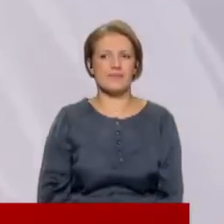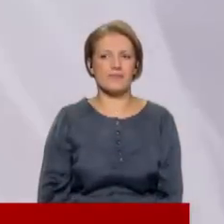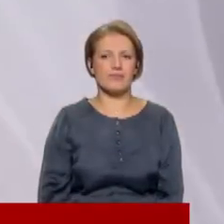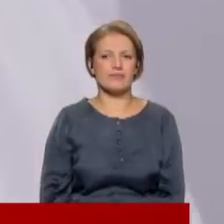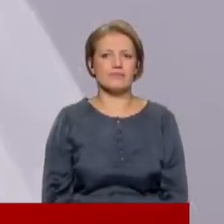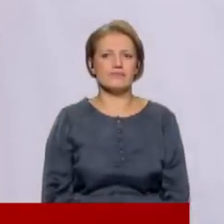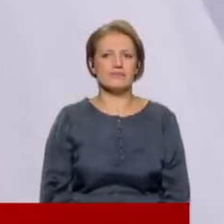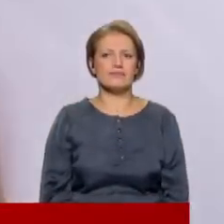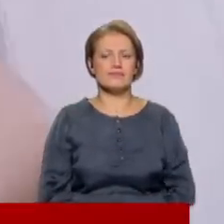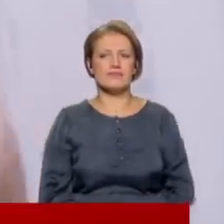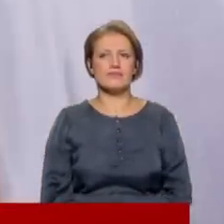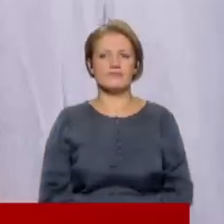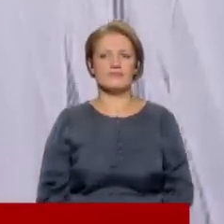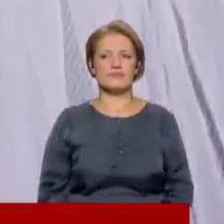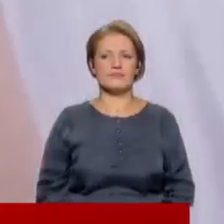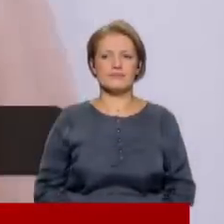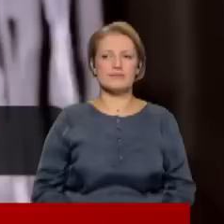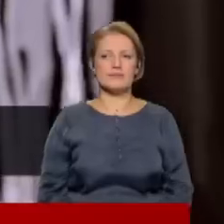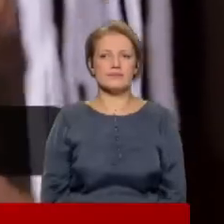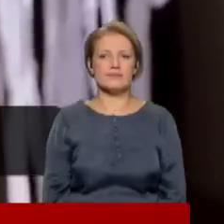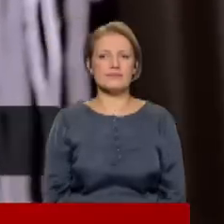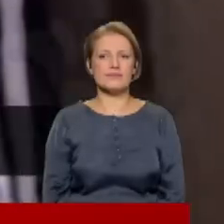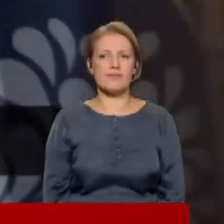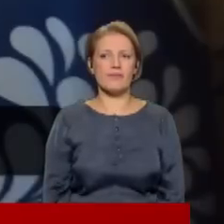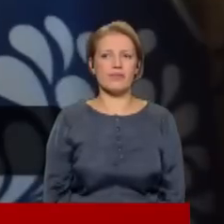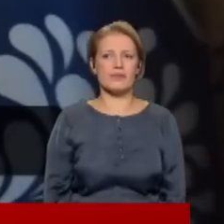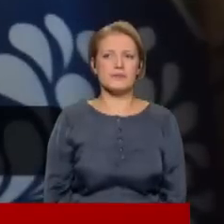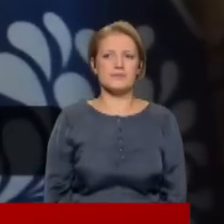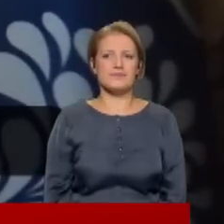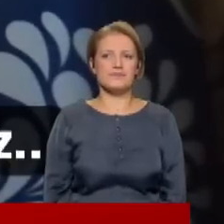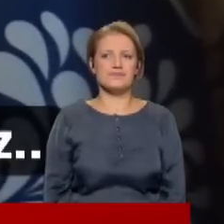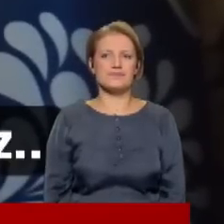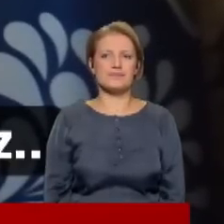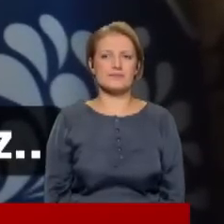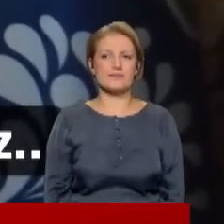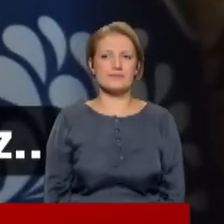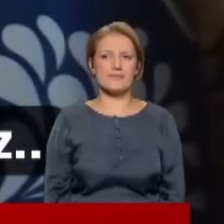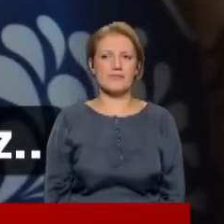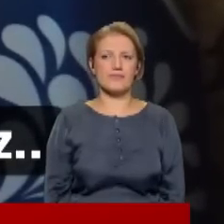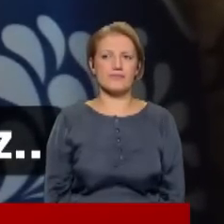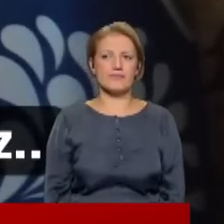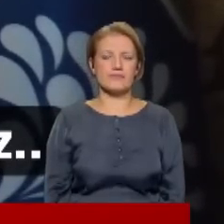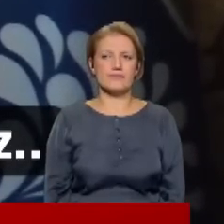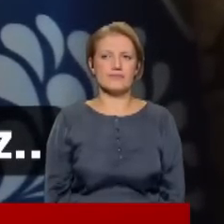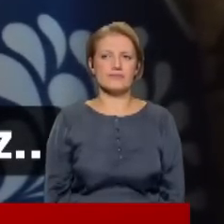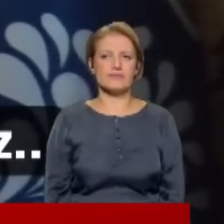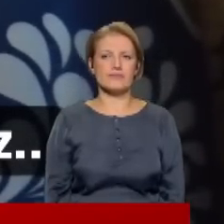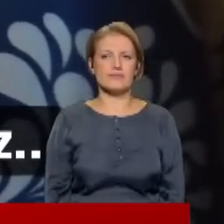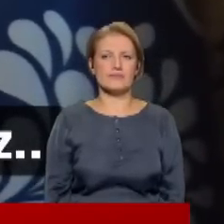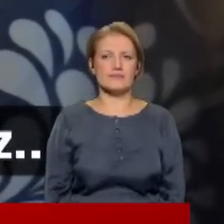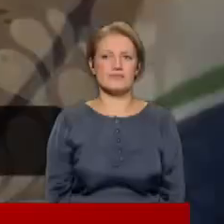bilmem, seni bir gün görmesem. Programını iptal etti. Sandıklı Belediyesi'nin yapmış olduğu programlara